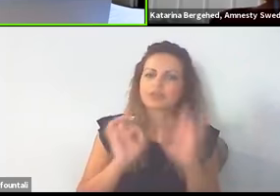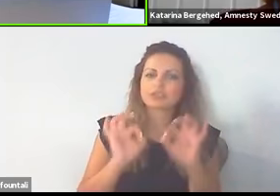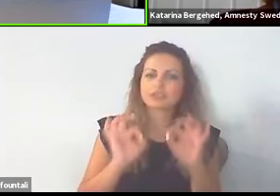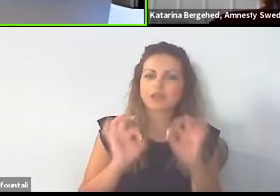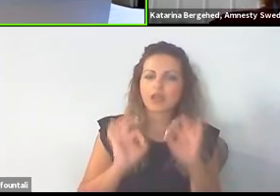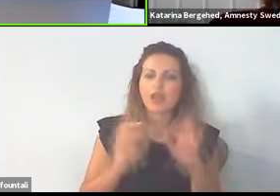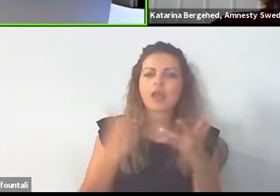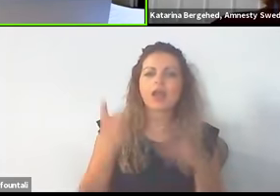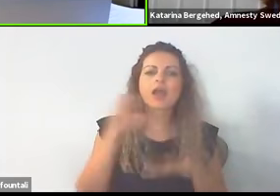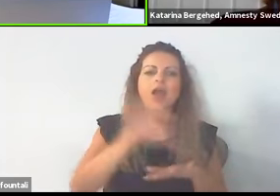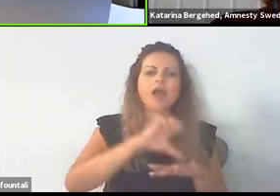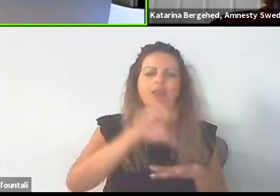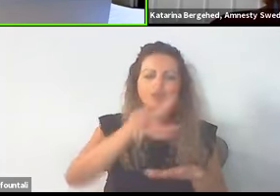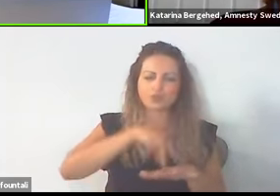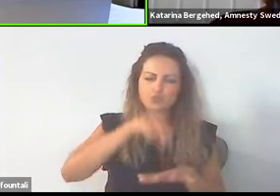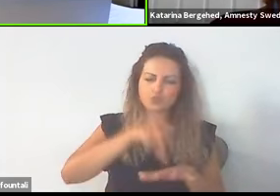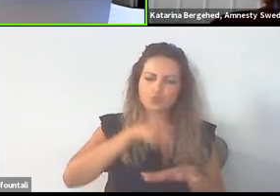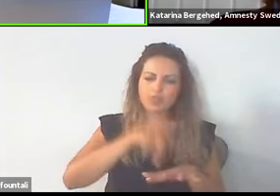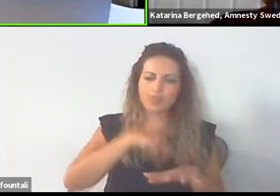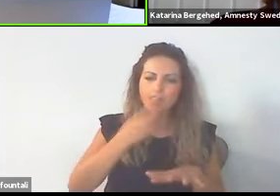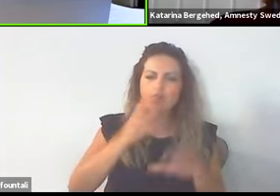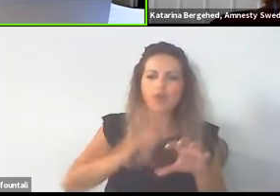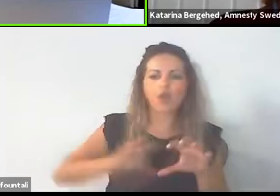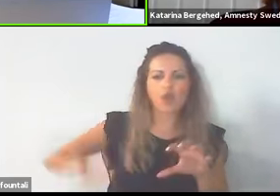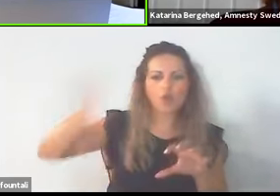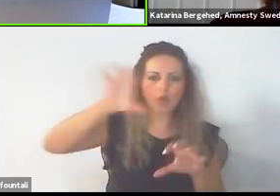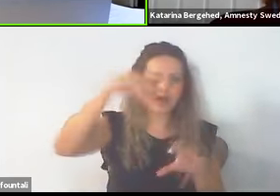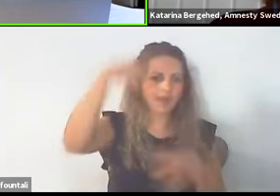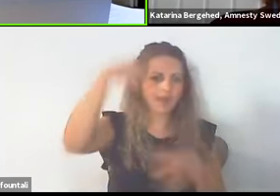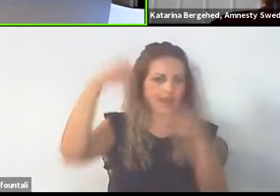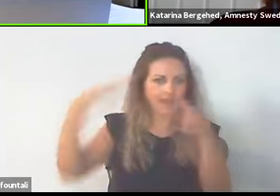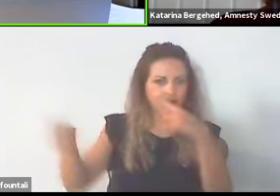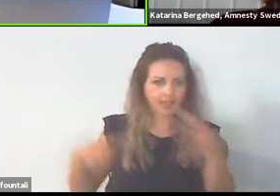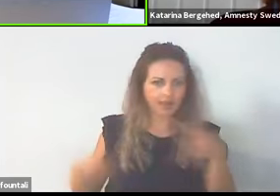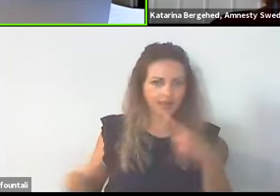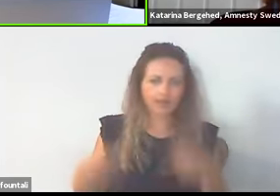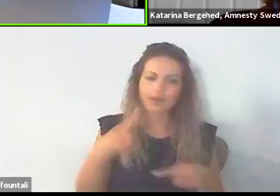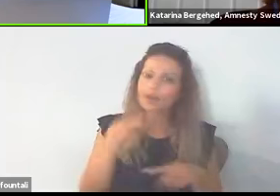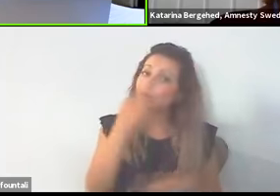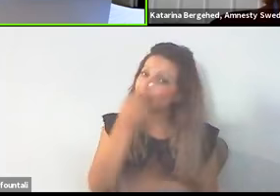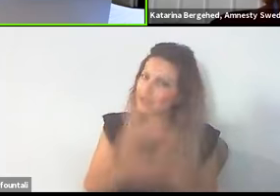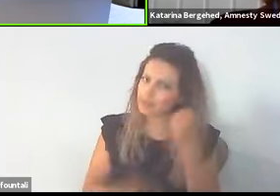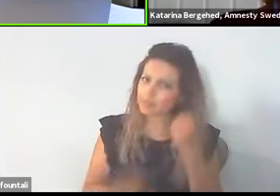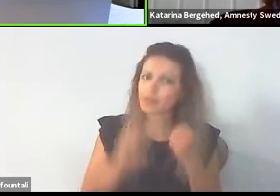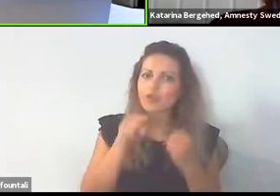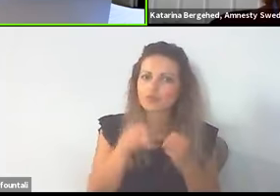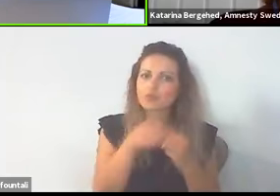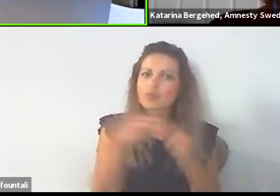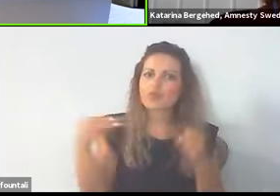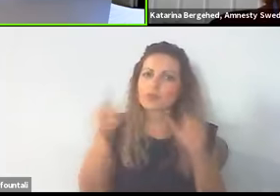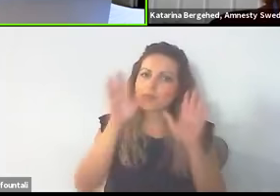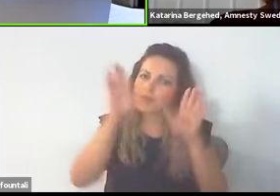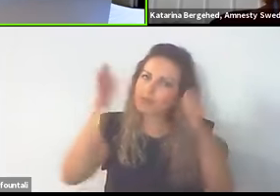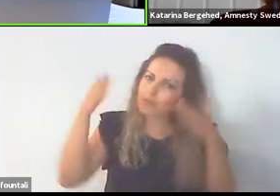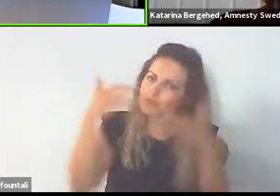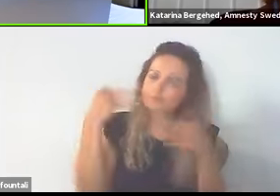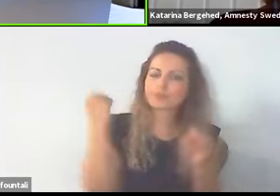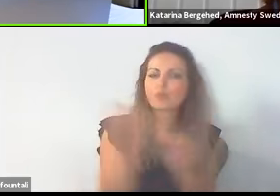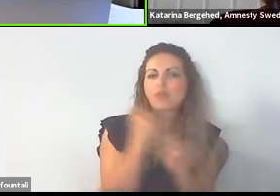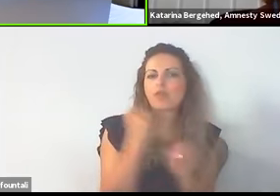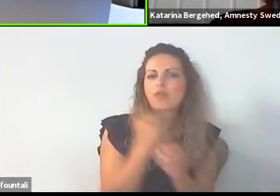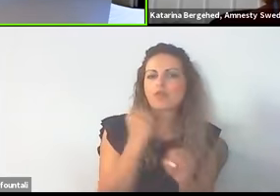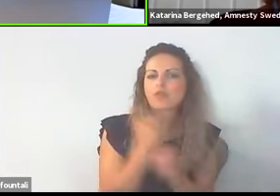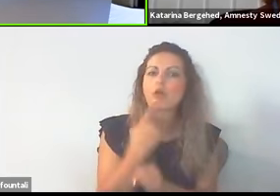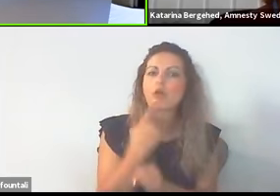περιοχές της χώρας. Και για το λόγο αυτό δουλεύουμε πάνω στο ζήτημα αυτό, γιατί γνωρίζουμε ότι μπορεί να